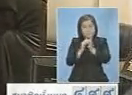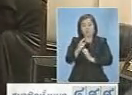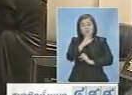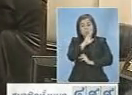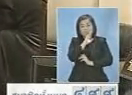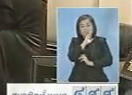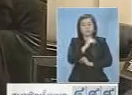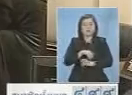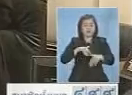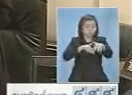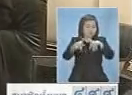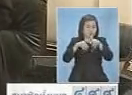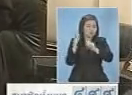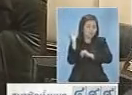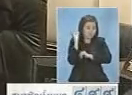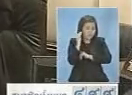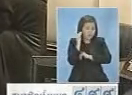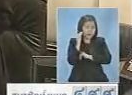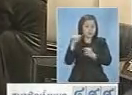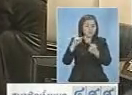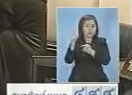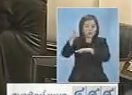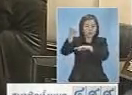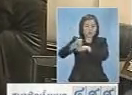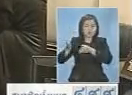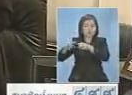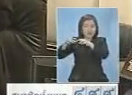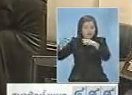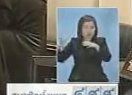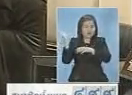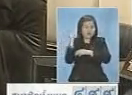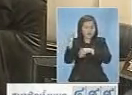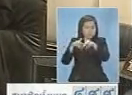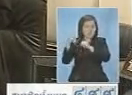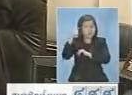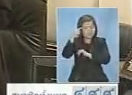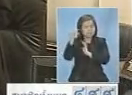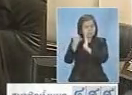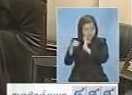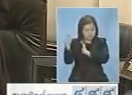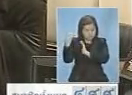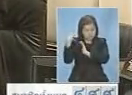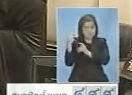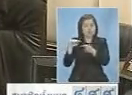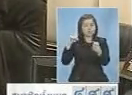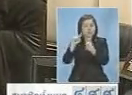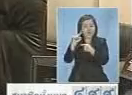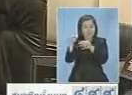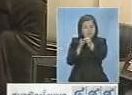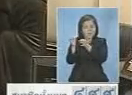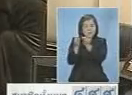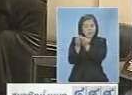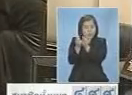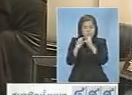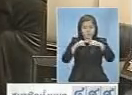นฟังการอภิปรายของผู้นำฝ่ายค้านจะเข้าใจผิดเพราะท่านหยิบยกตัวเลขมานั้นเนี่ยค่อนข้างที่จะชี้แจงตัวเลขไม่ตร